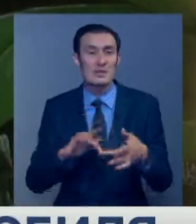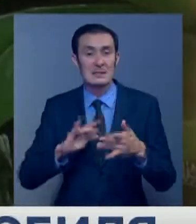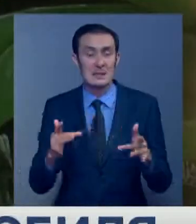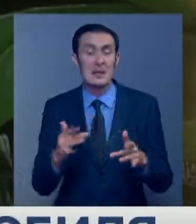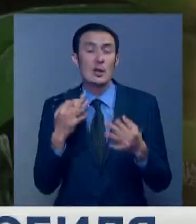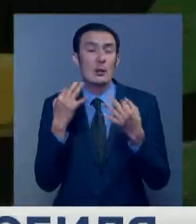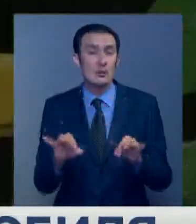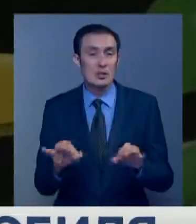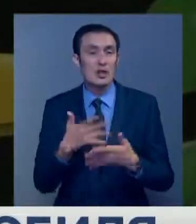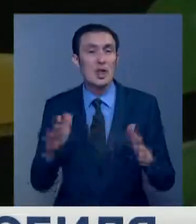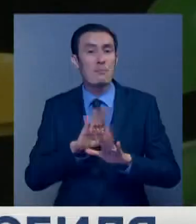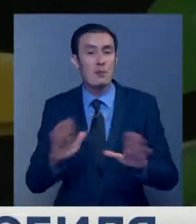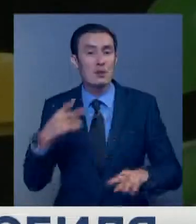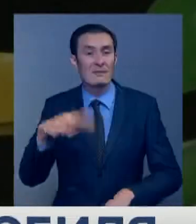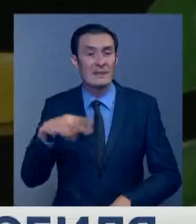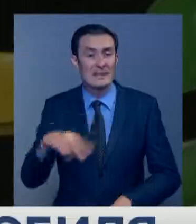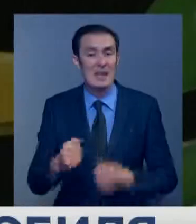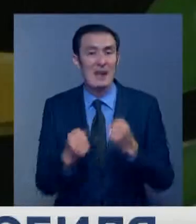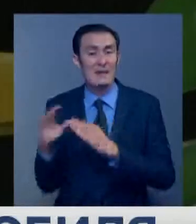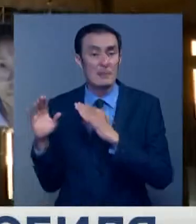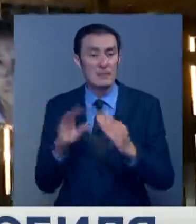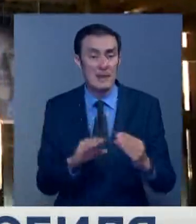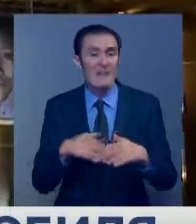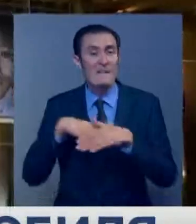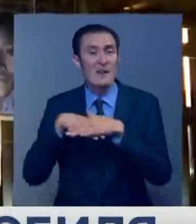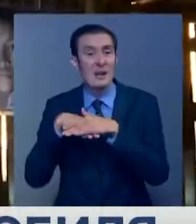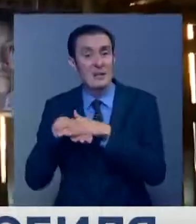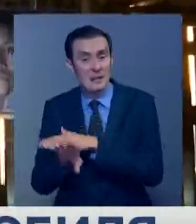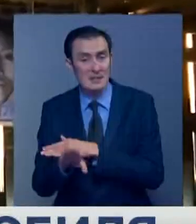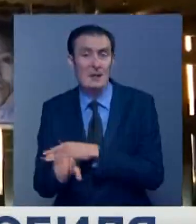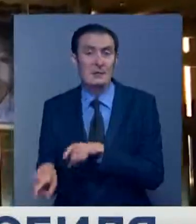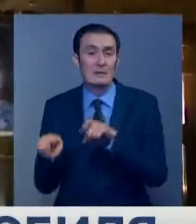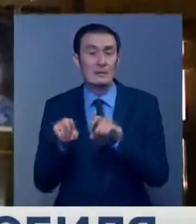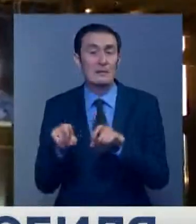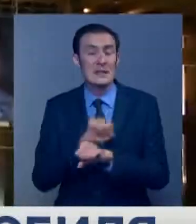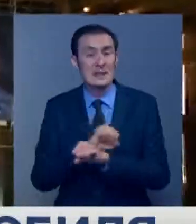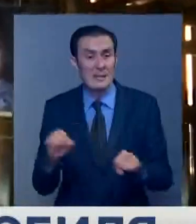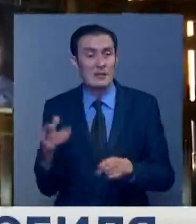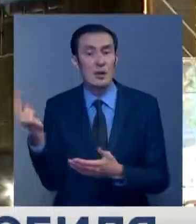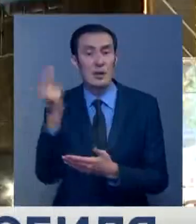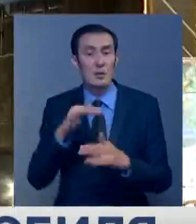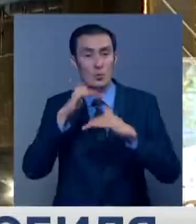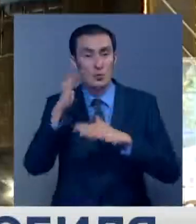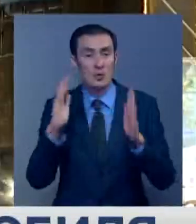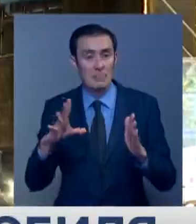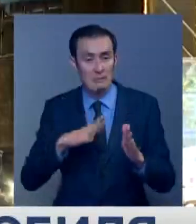сеанс допускаются не больше 20 машин. Выходить из автомобиля нельзя. К слову, все картины художниками были